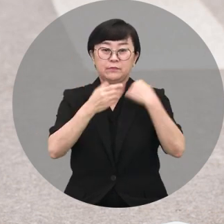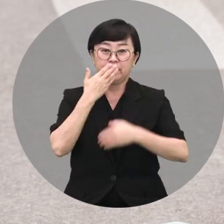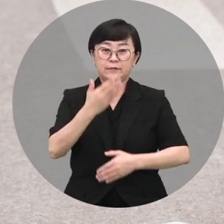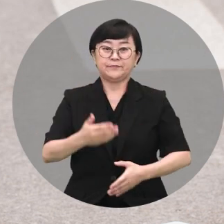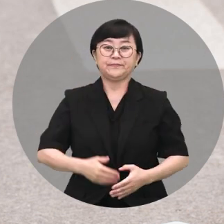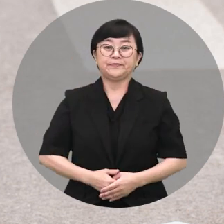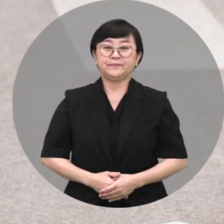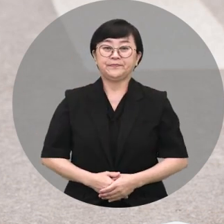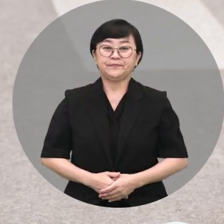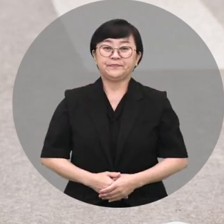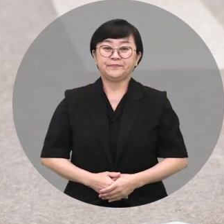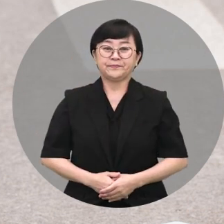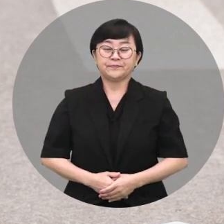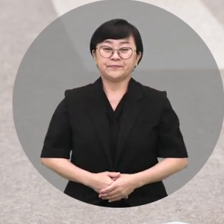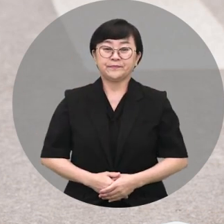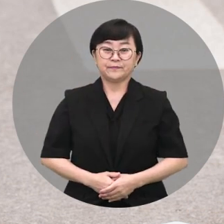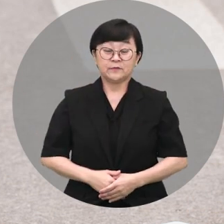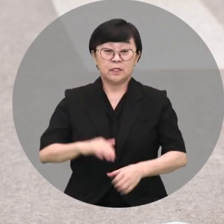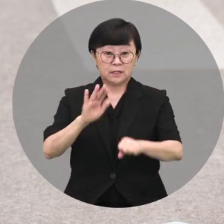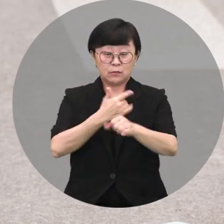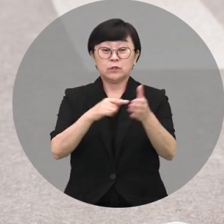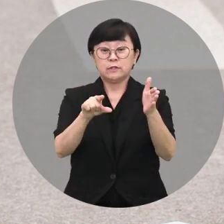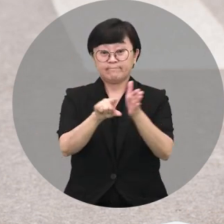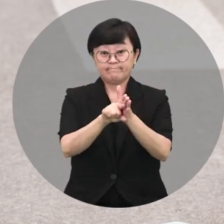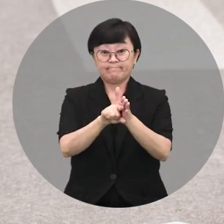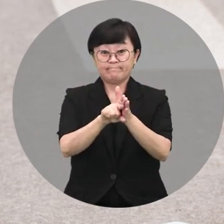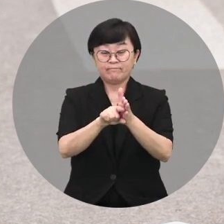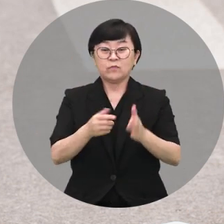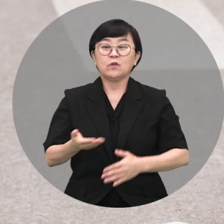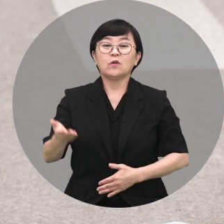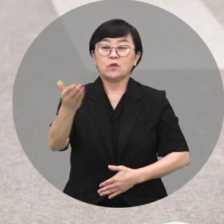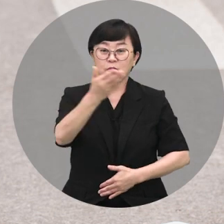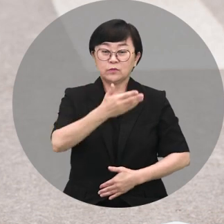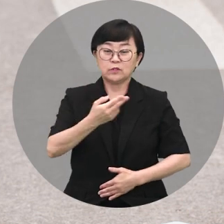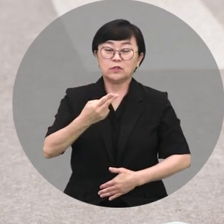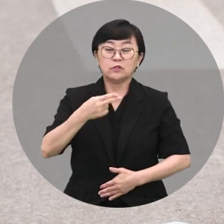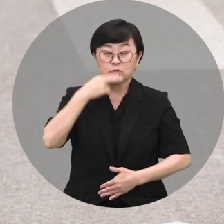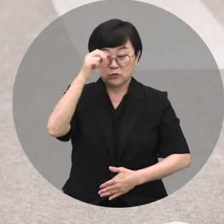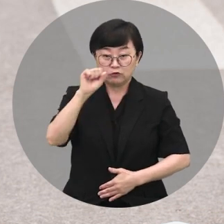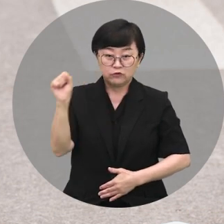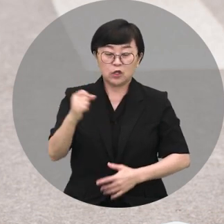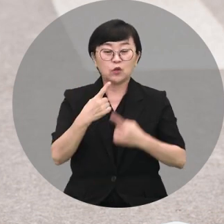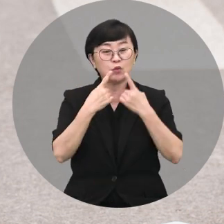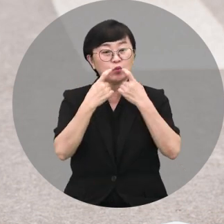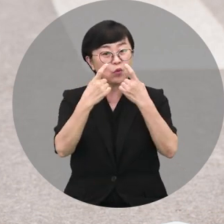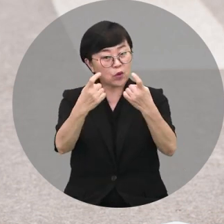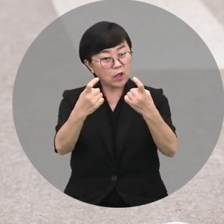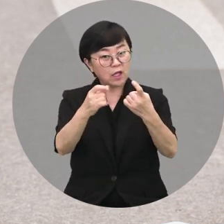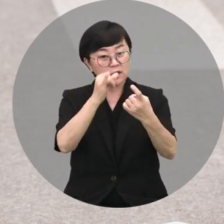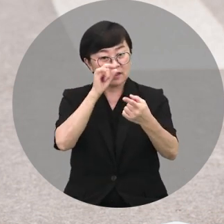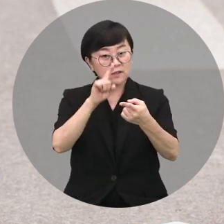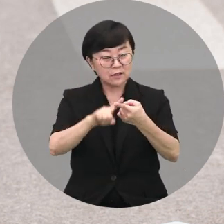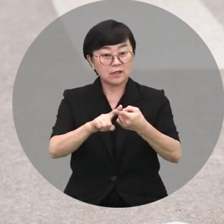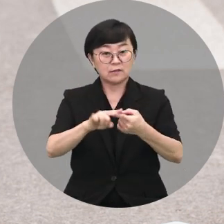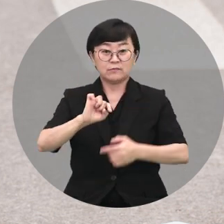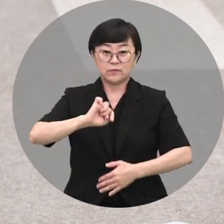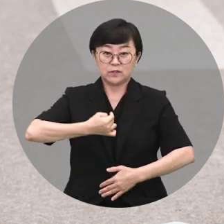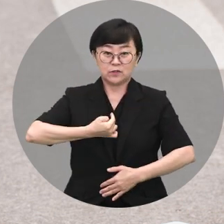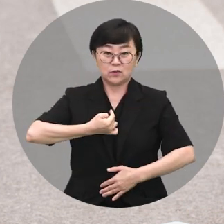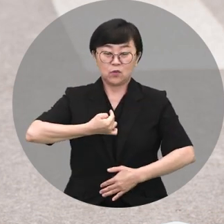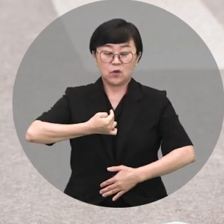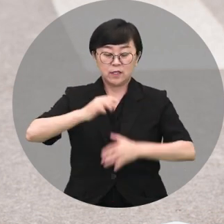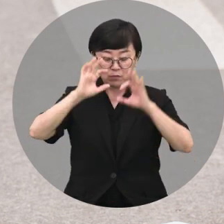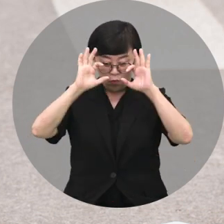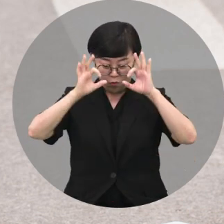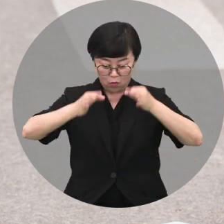있습니다. 이러한 잘못된 신념이 여러분들을 음주운전의 유혹으로 이끌고 있지는 않은지 자신을